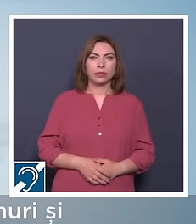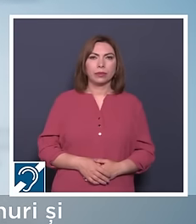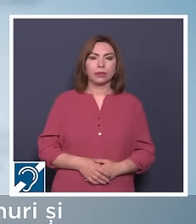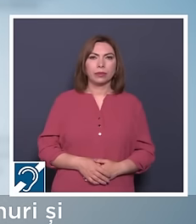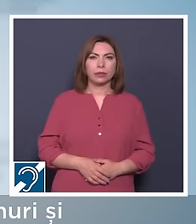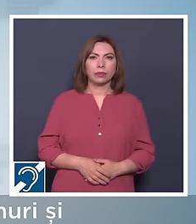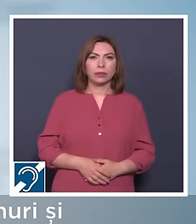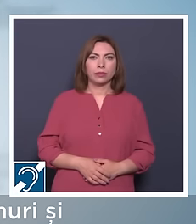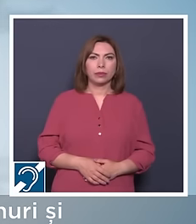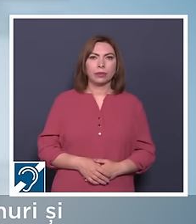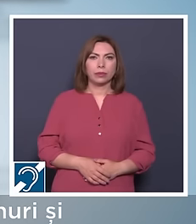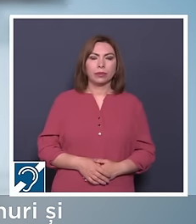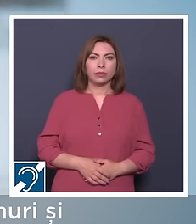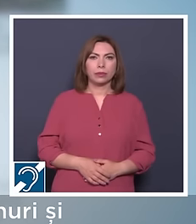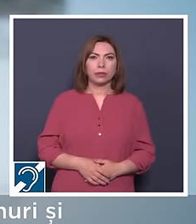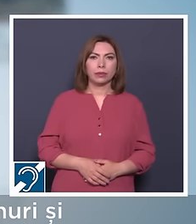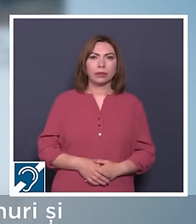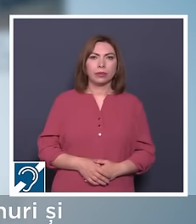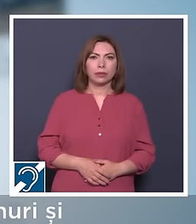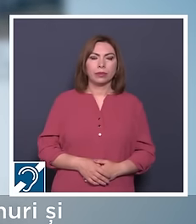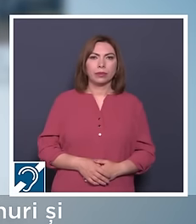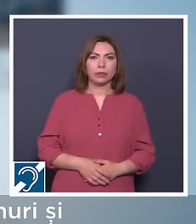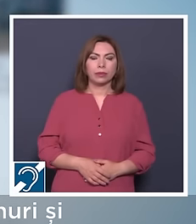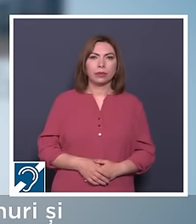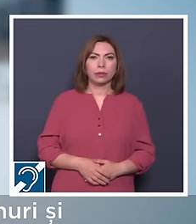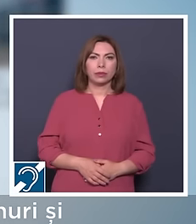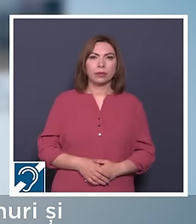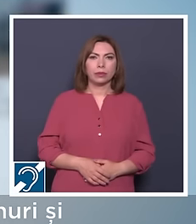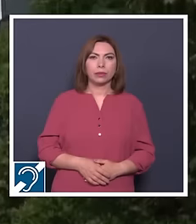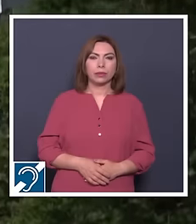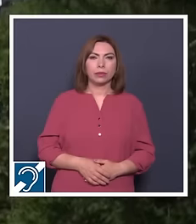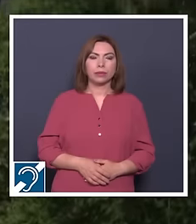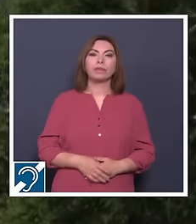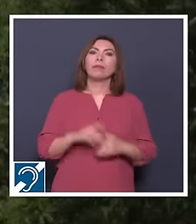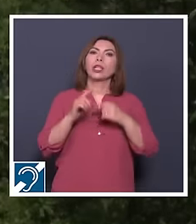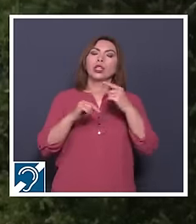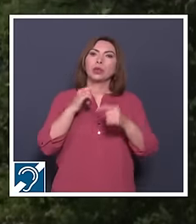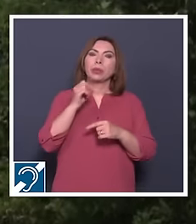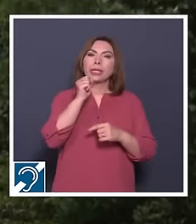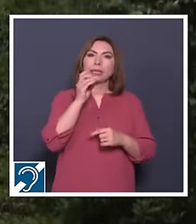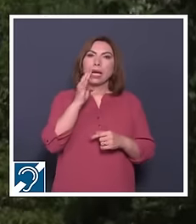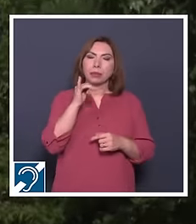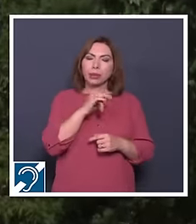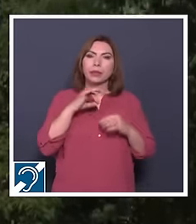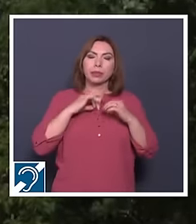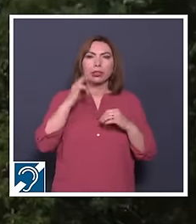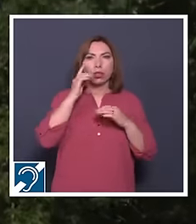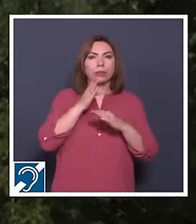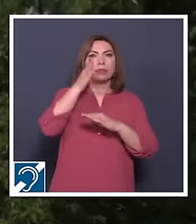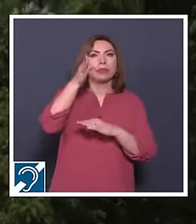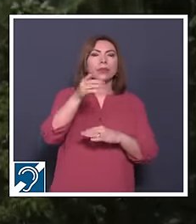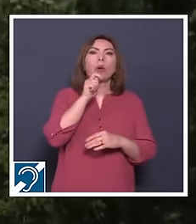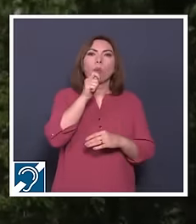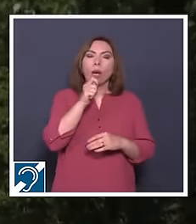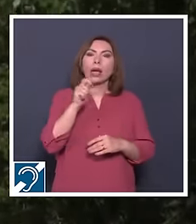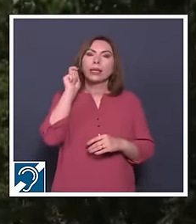renewal of Serbian train industry, building of trains and train wagons. După Serbia, președintele chinez va ajunge în Ungaria,